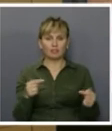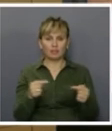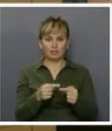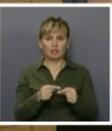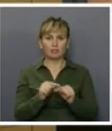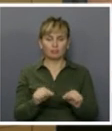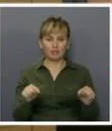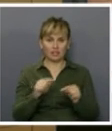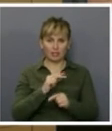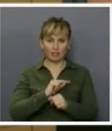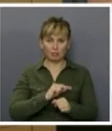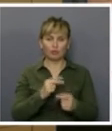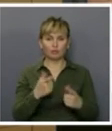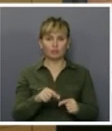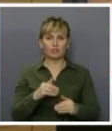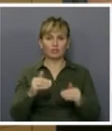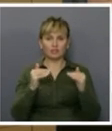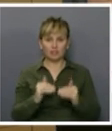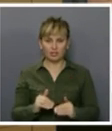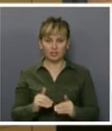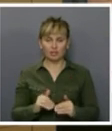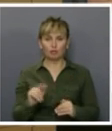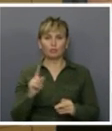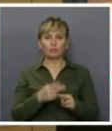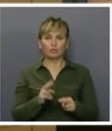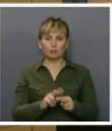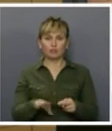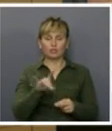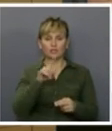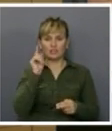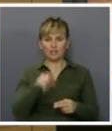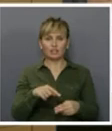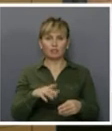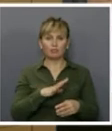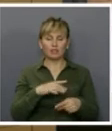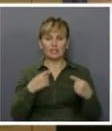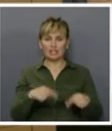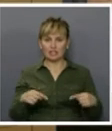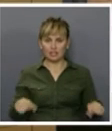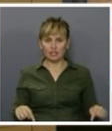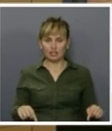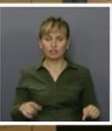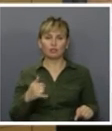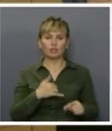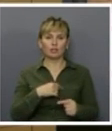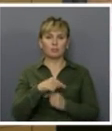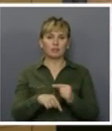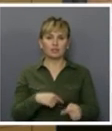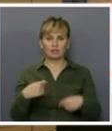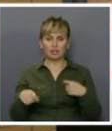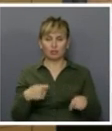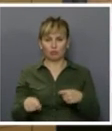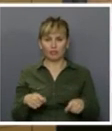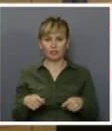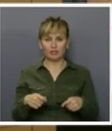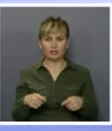медиаторами. Где-то мы снижаем накал страстей, потому что, как вы знаете, вот происходят различные эксцессы у нас на предприятиях торговых, да,